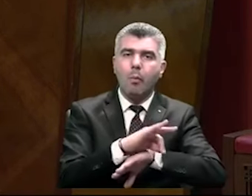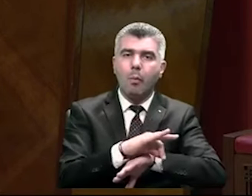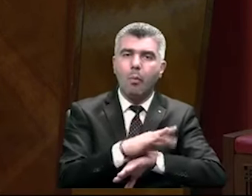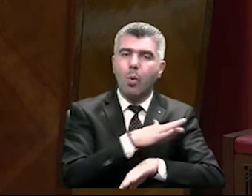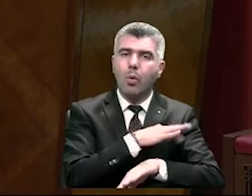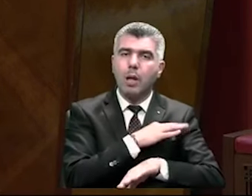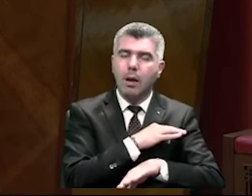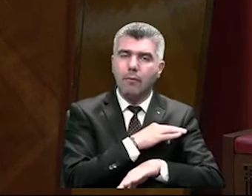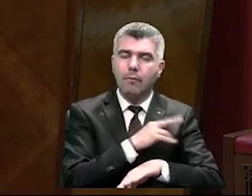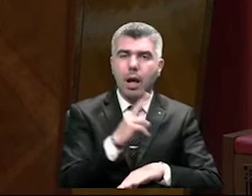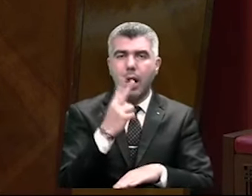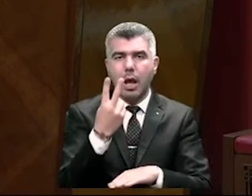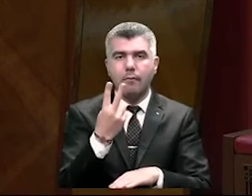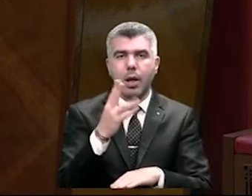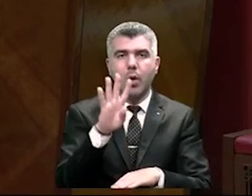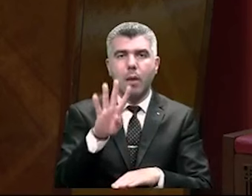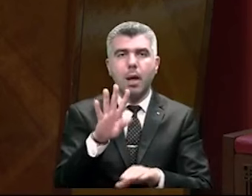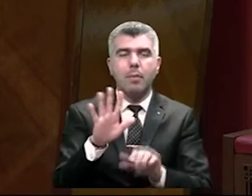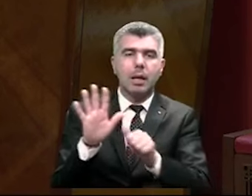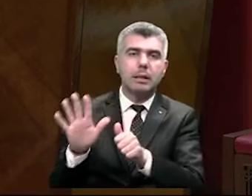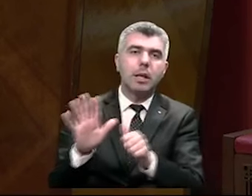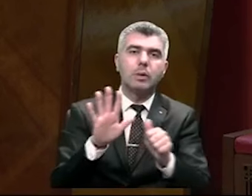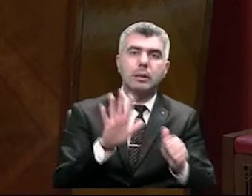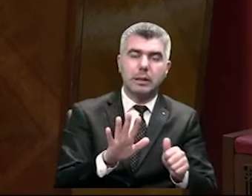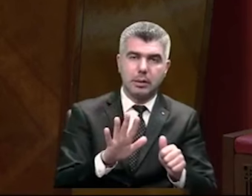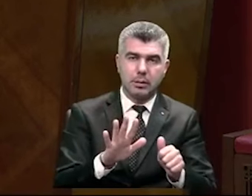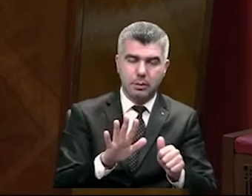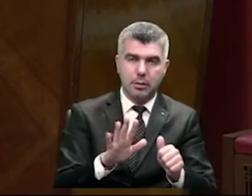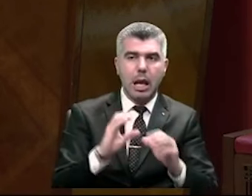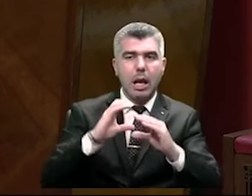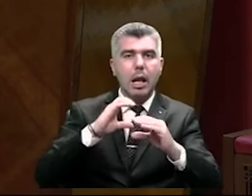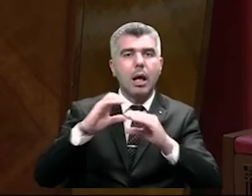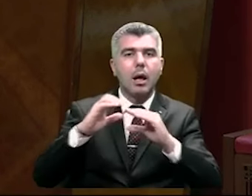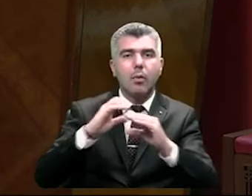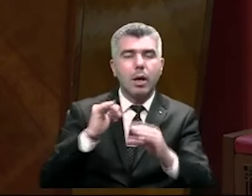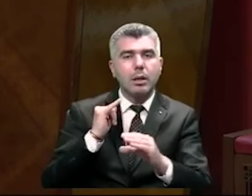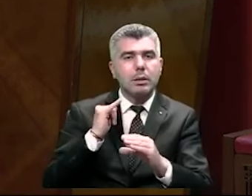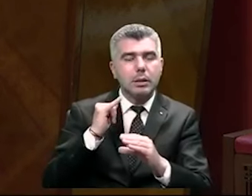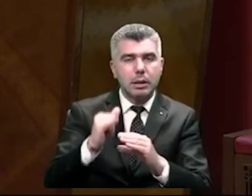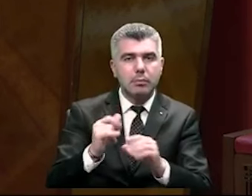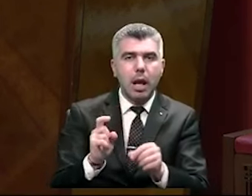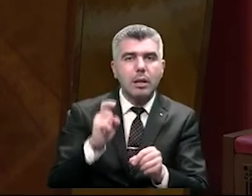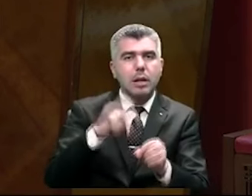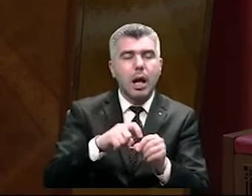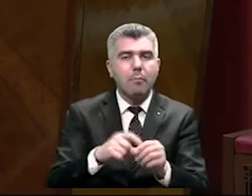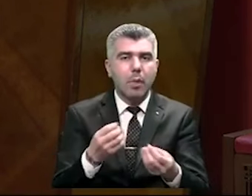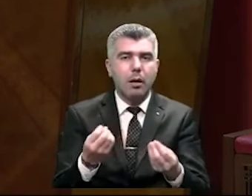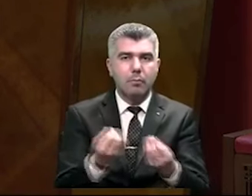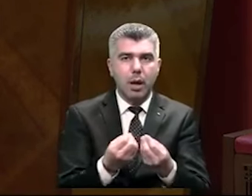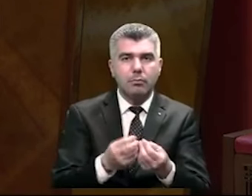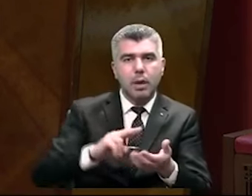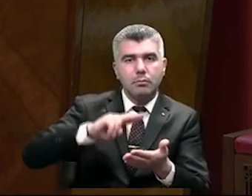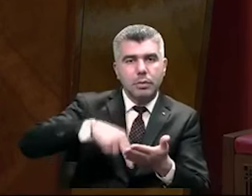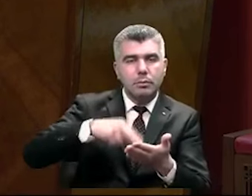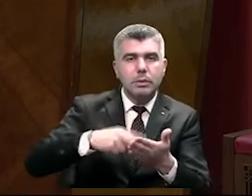وهي تقريبا 2466 مستخدم من خلال الحوار المستمر مع مختلف التمثيليات النقابيه توقع على